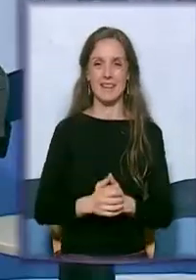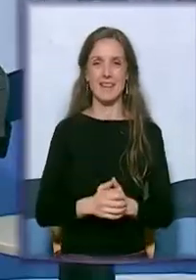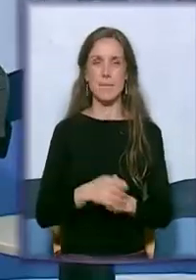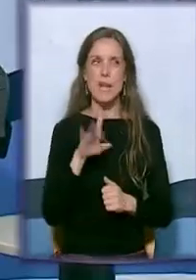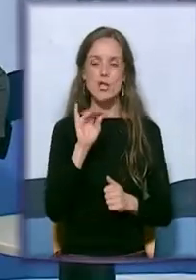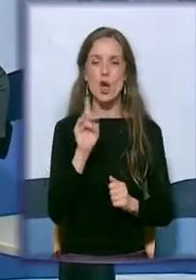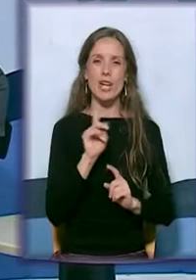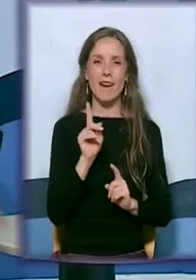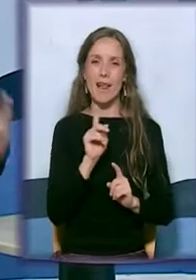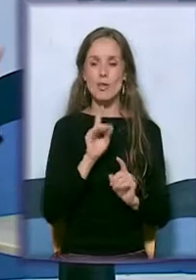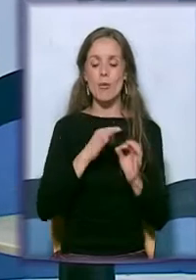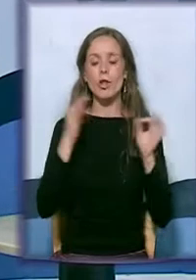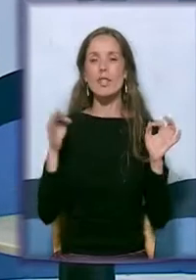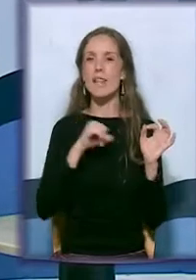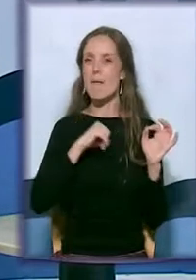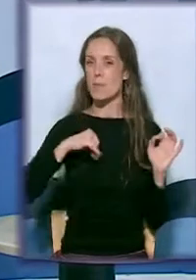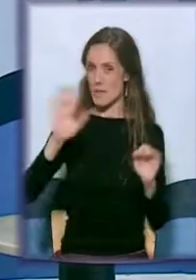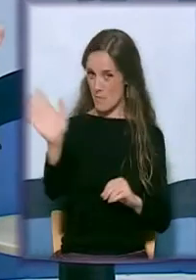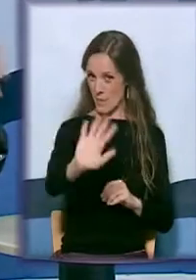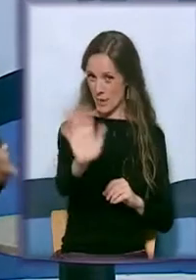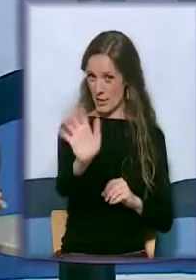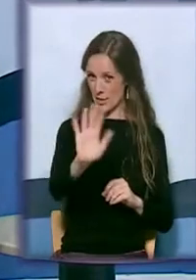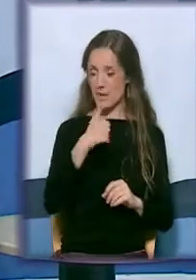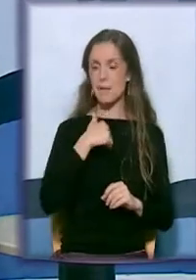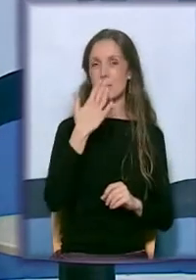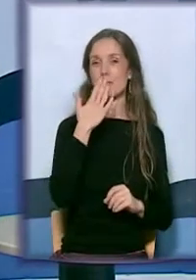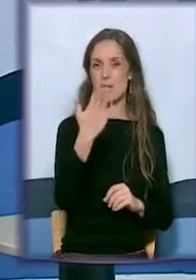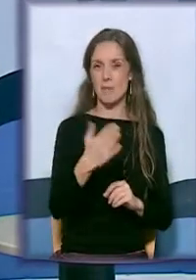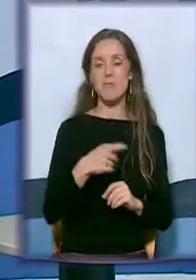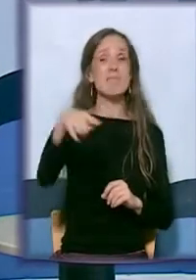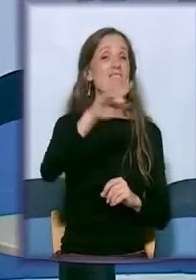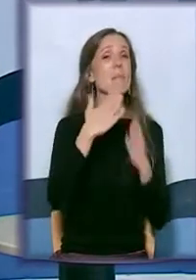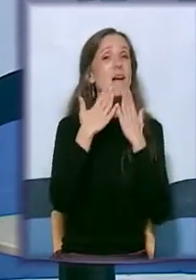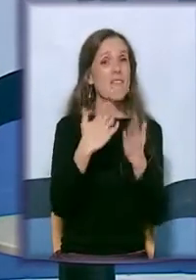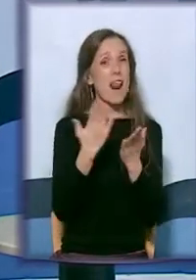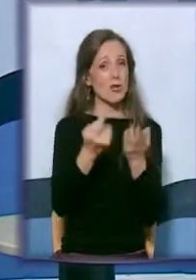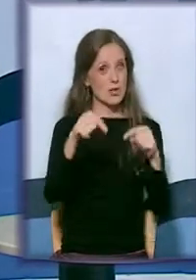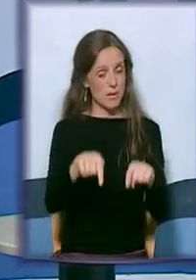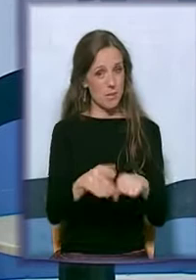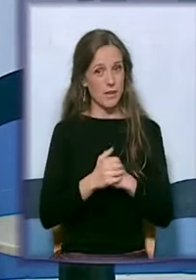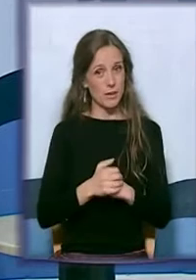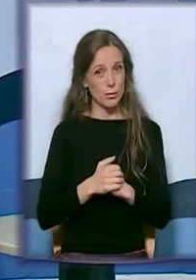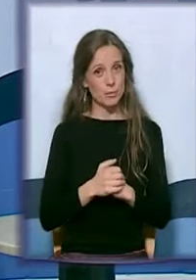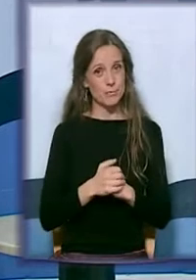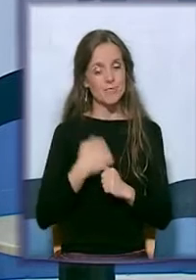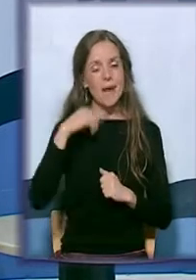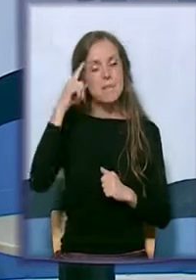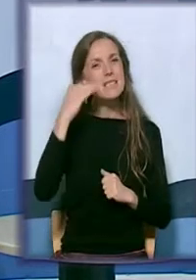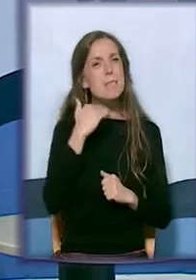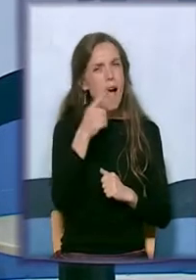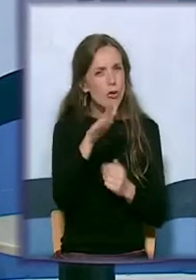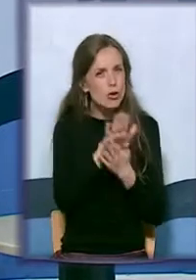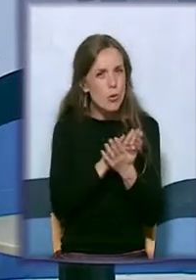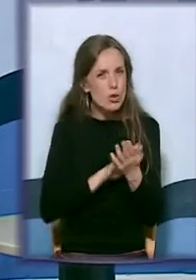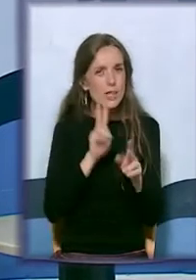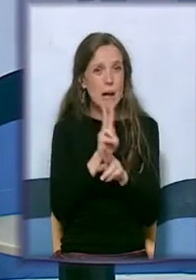nećemo da otkrivamo. Nećemo, samo im mašem i šaljem poljubac. Vama hvala što ste bili tu, a mislim ako smo od početka pažljivo